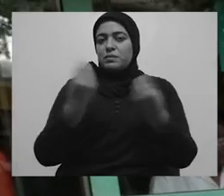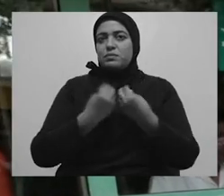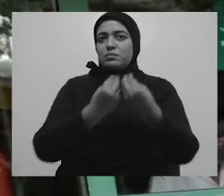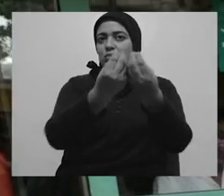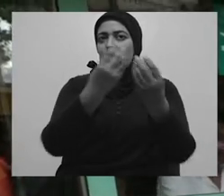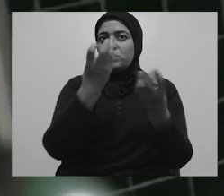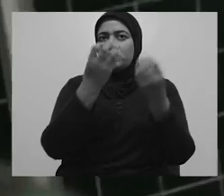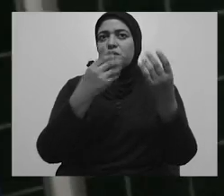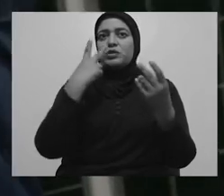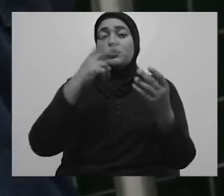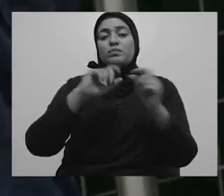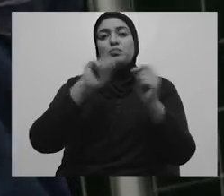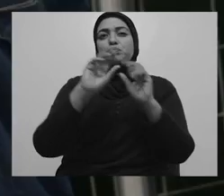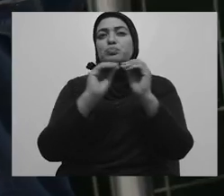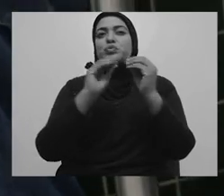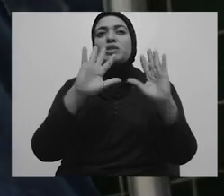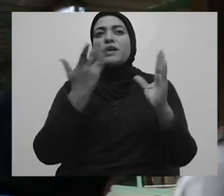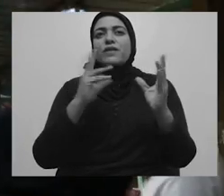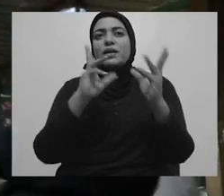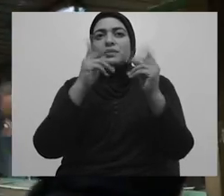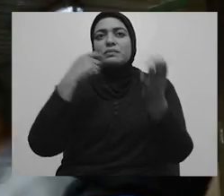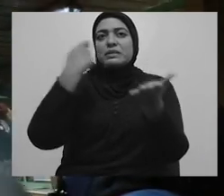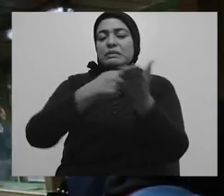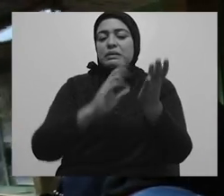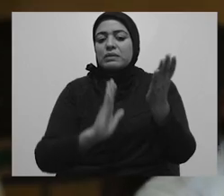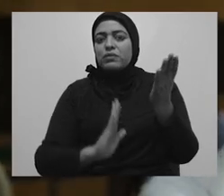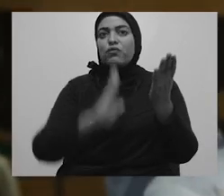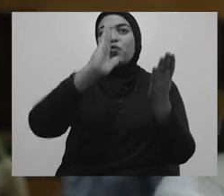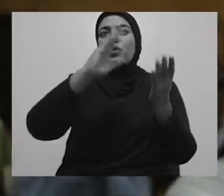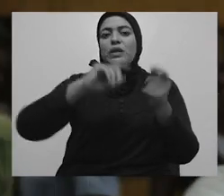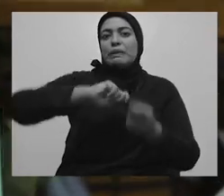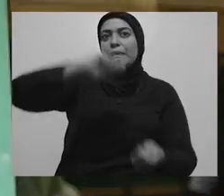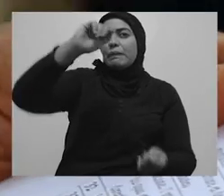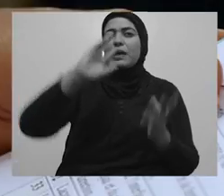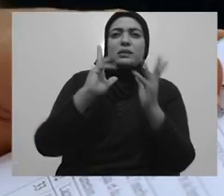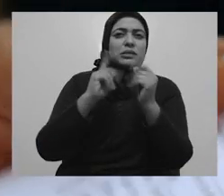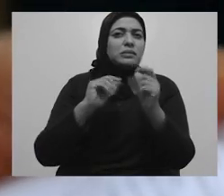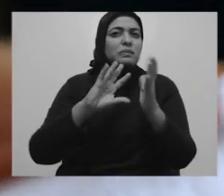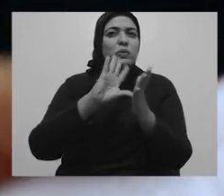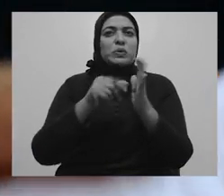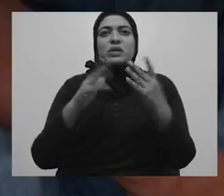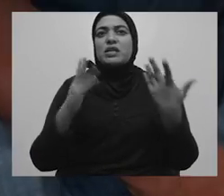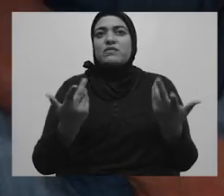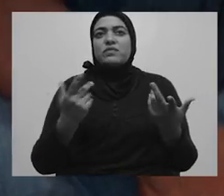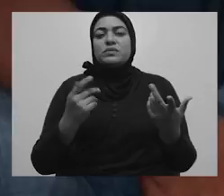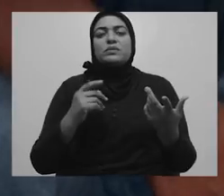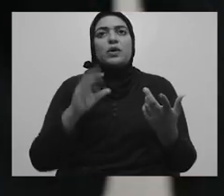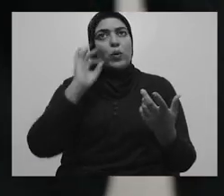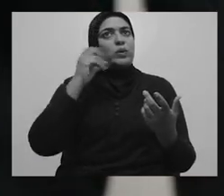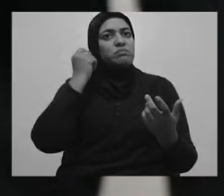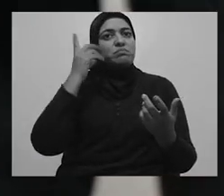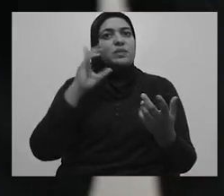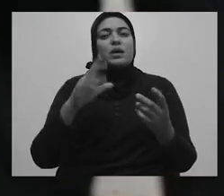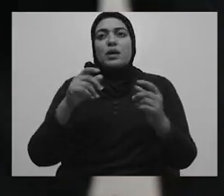حضروا النهار الأول وعجبتهم الفكرة وعجبتهم الحكاية، من غدوة هما اقترحوا عليا قالوا لي عاود اكتب